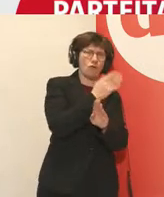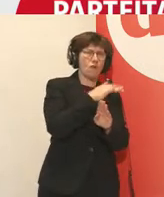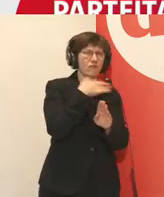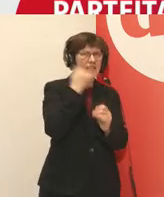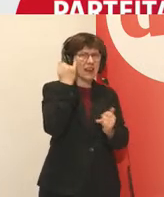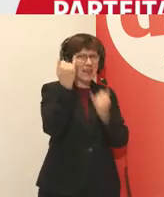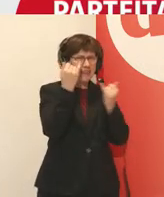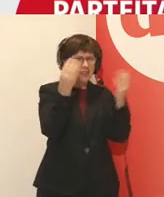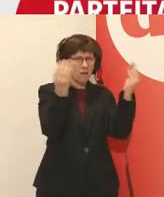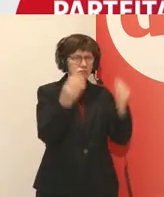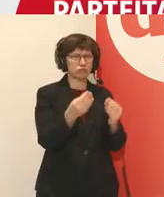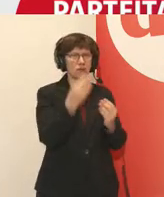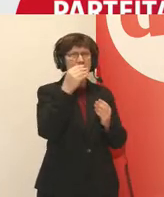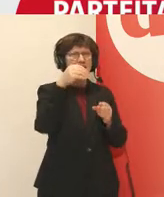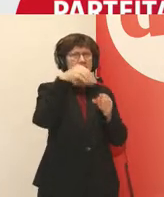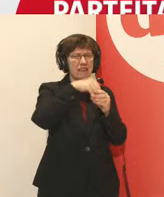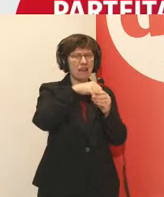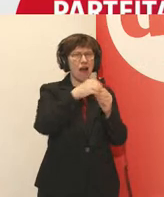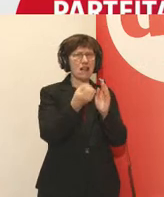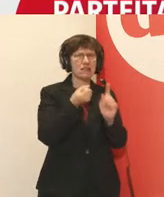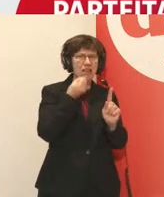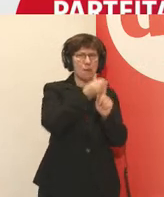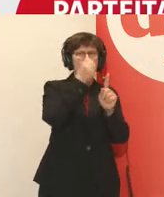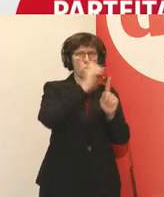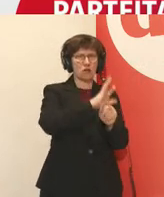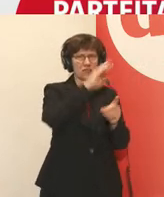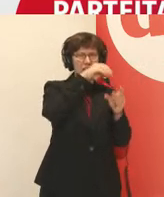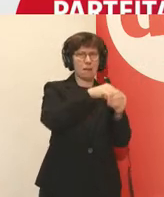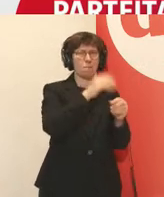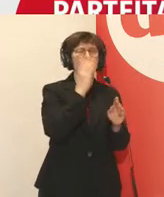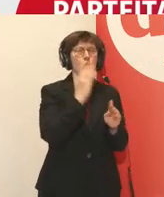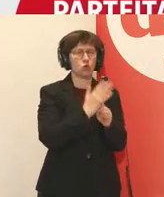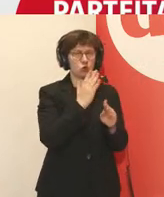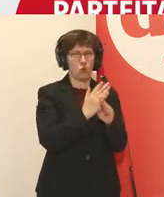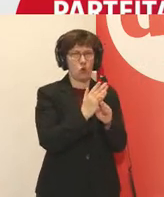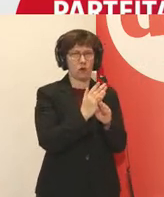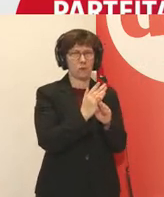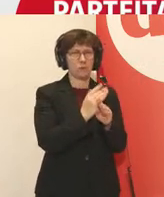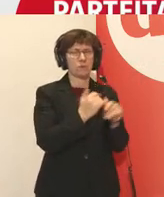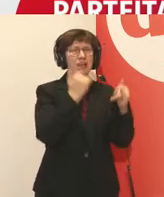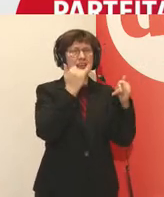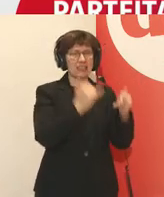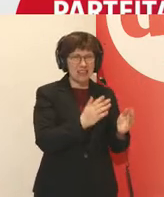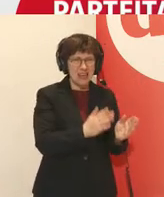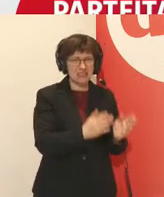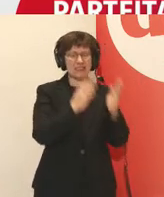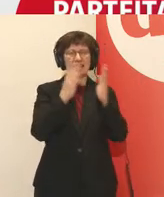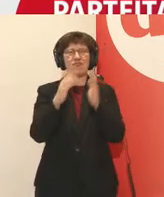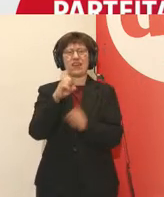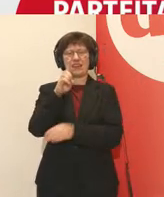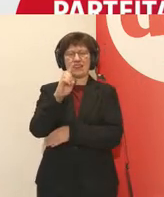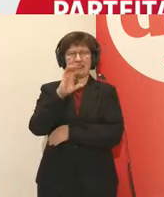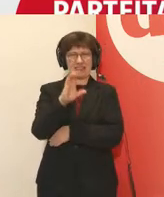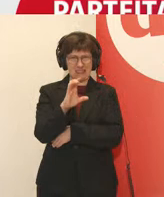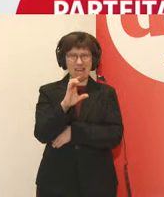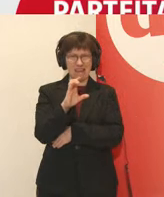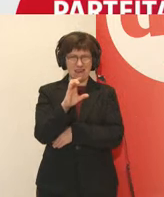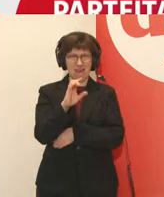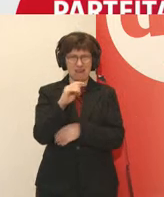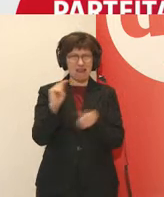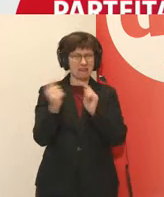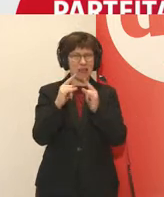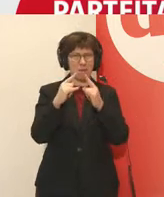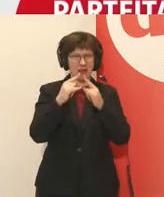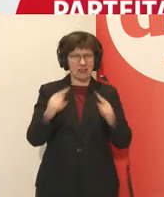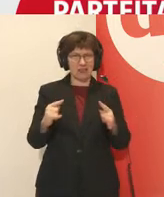viele inhalte impulse mit eingeflossen und jetzt sind wir hier dece beim debatten kämpfe